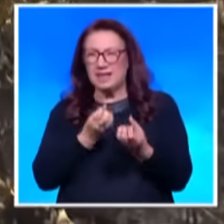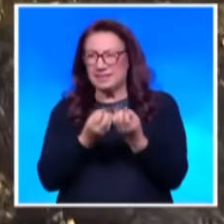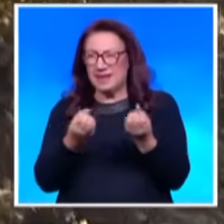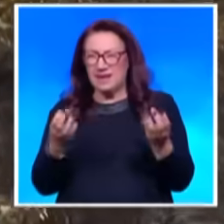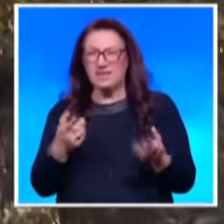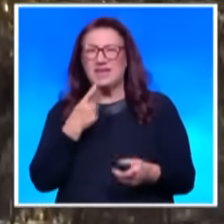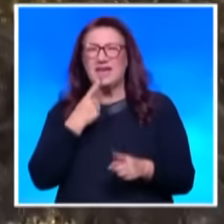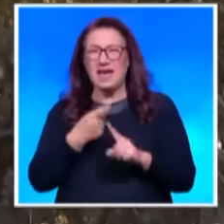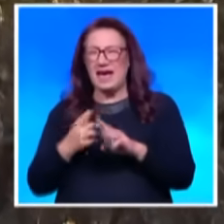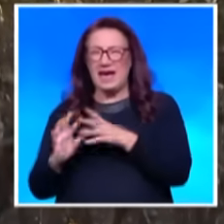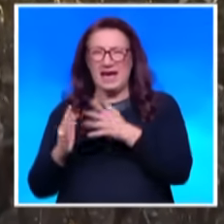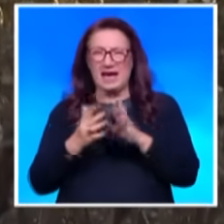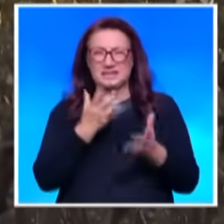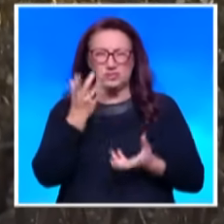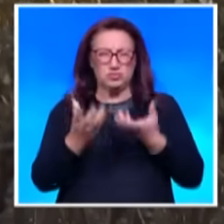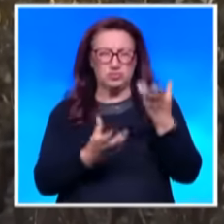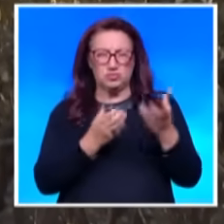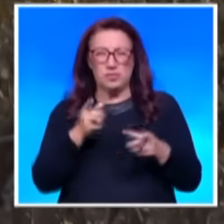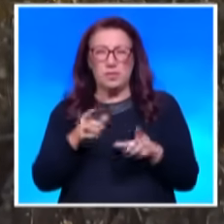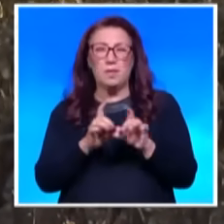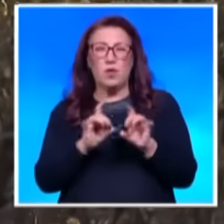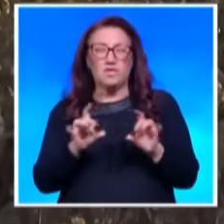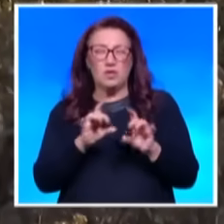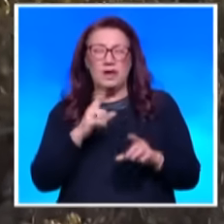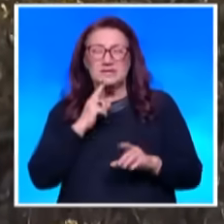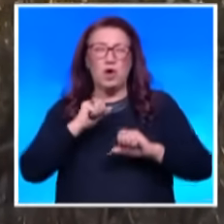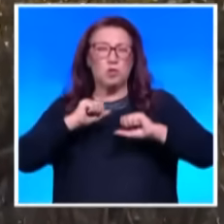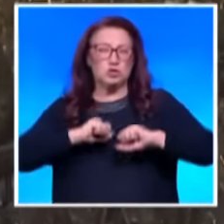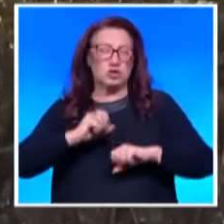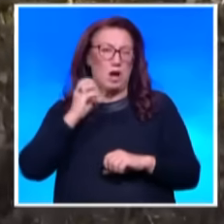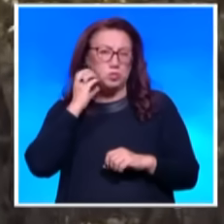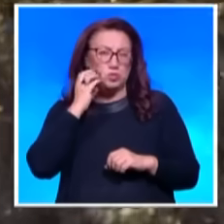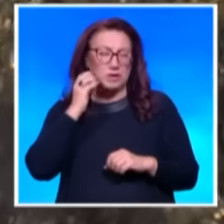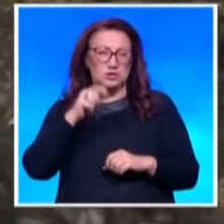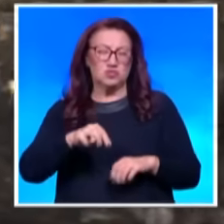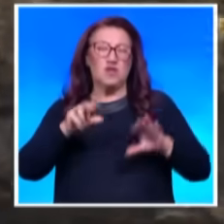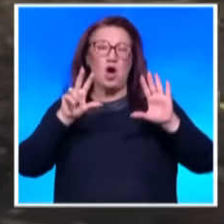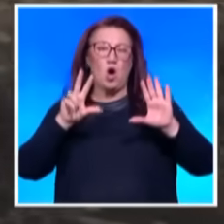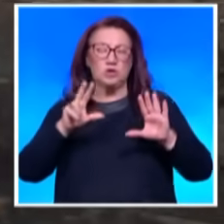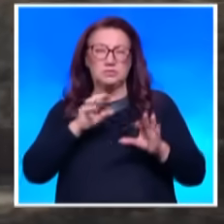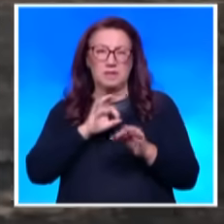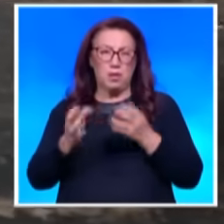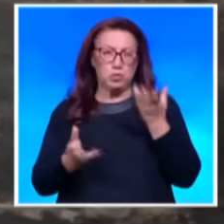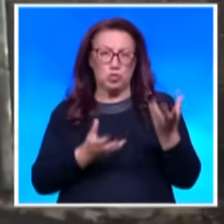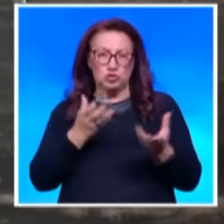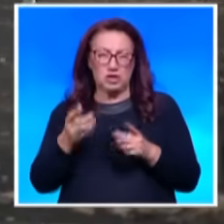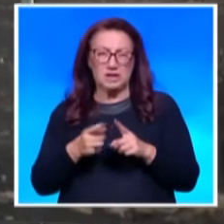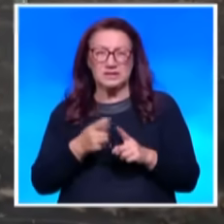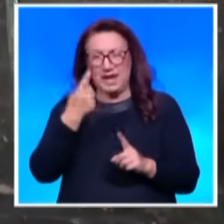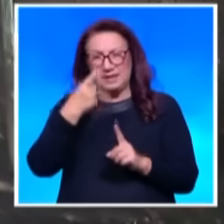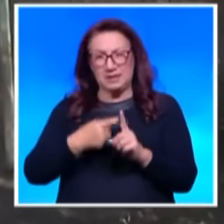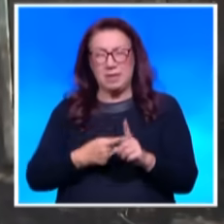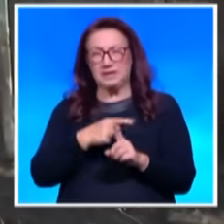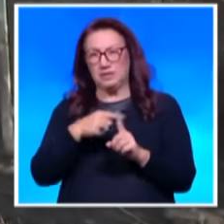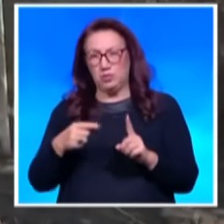изгорели. По информация на община Бургас, това е осмия поред пожар само за месец и половина. Вижте